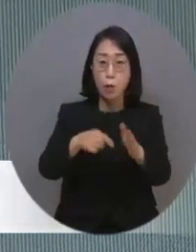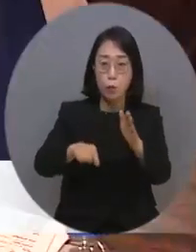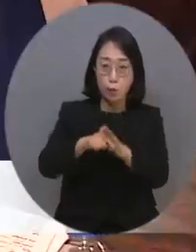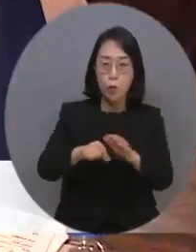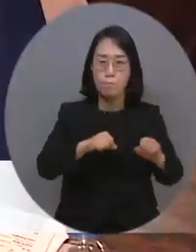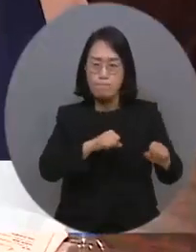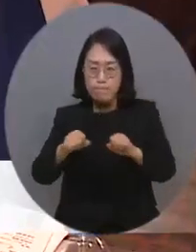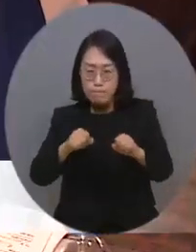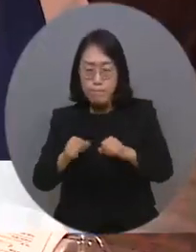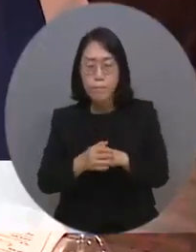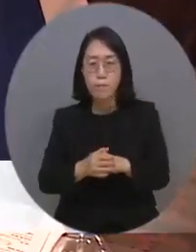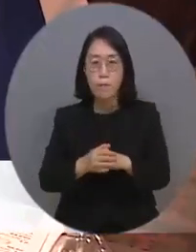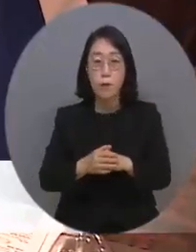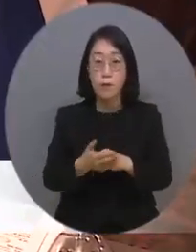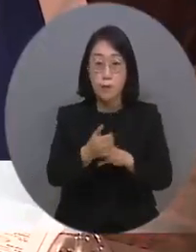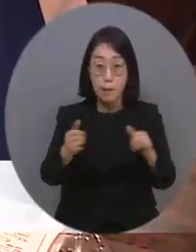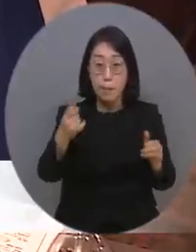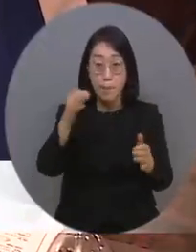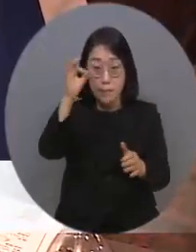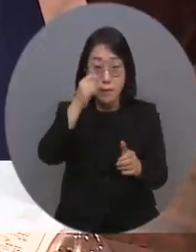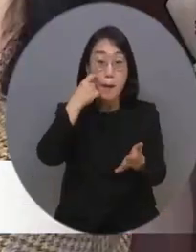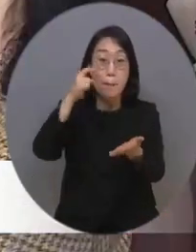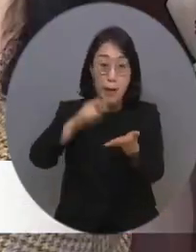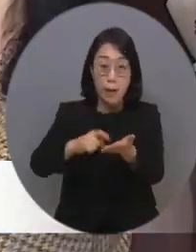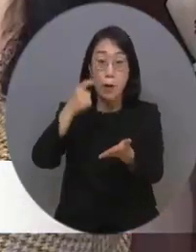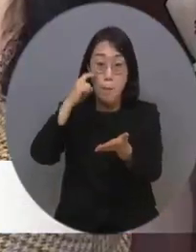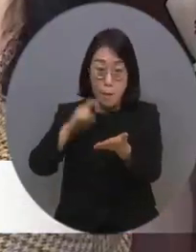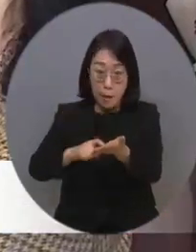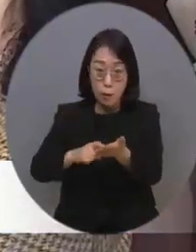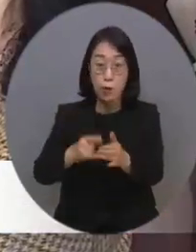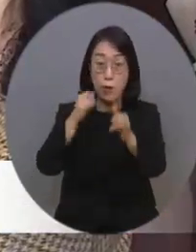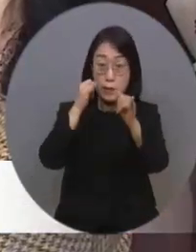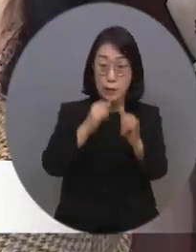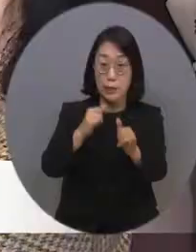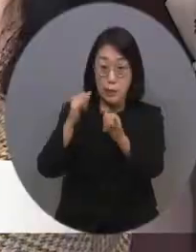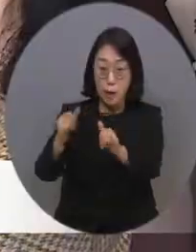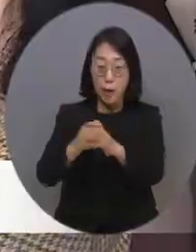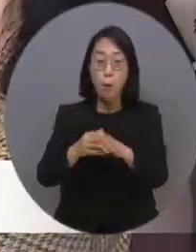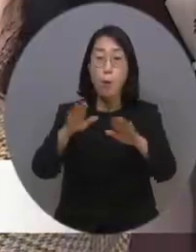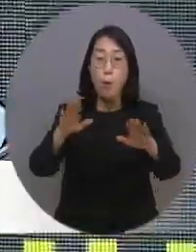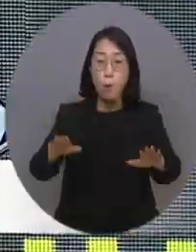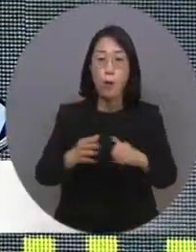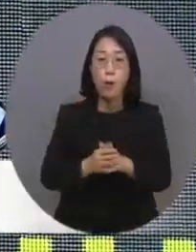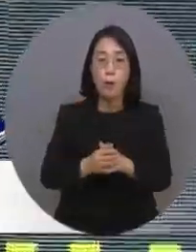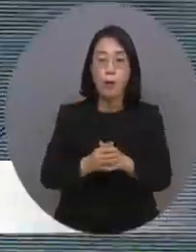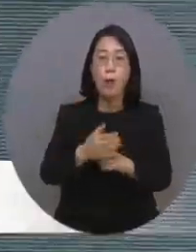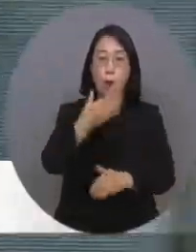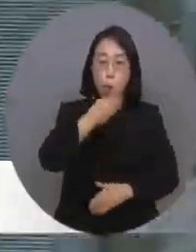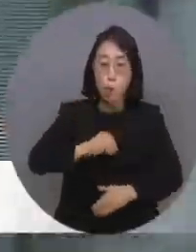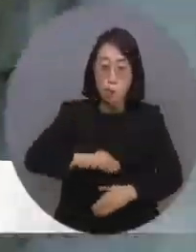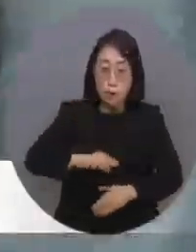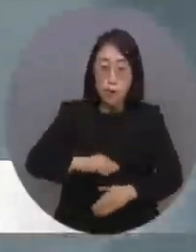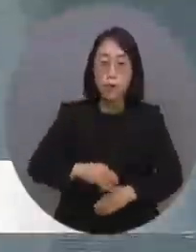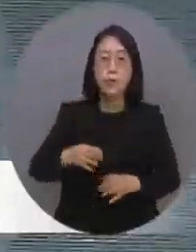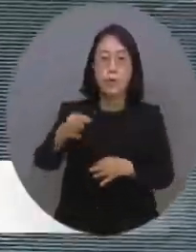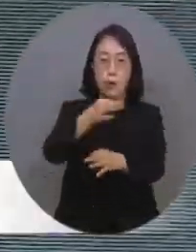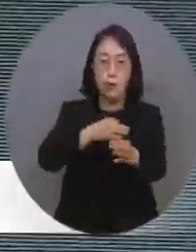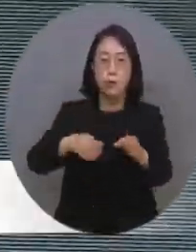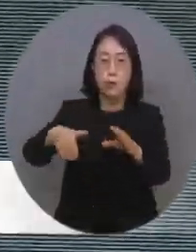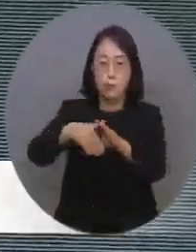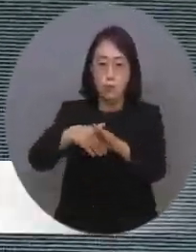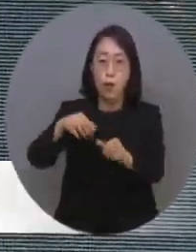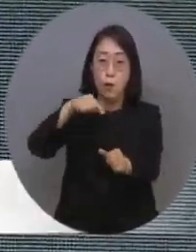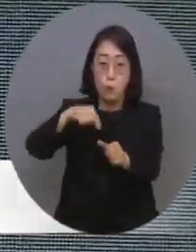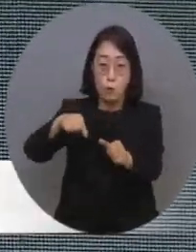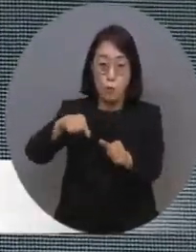펼치고 있는 혁신가들을 발굴해 시상하는 자리가 됐으며 올해 시상식에는 복지와 경제 문화